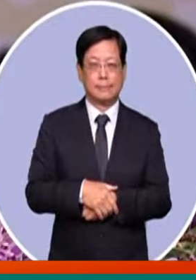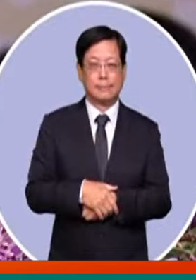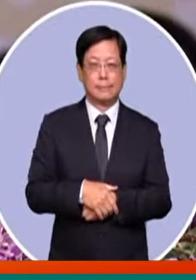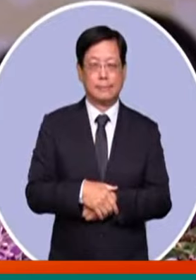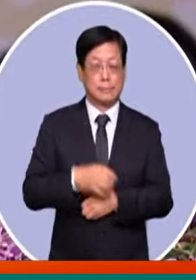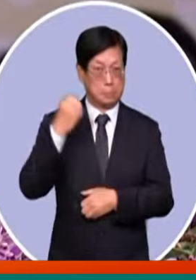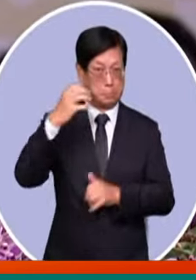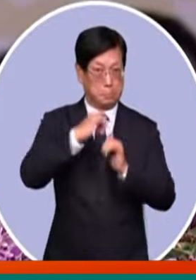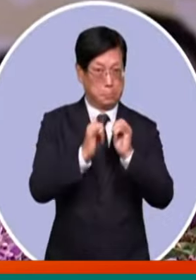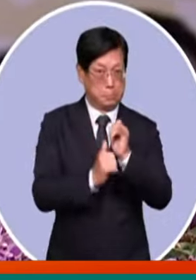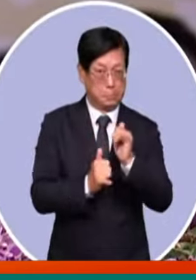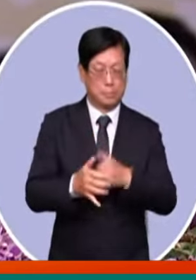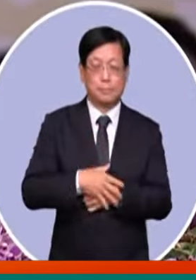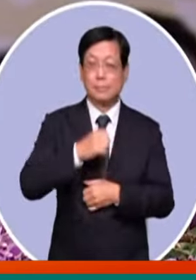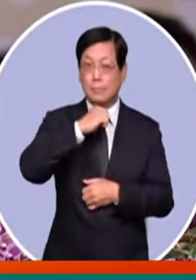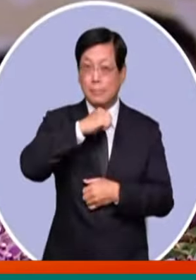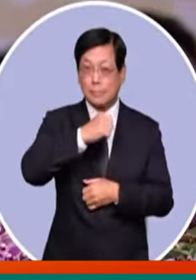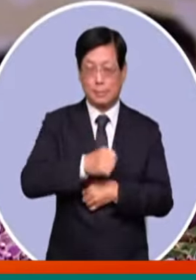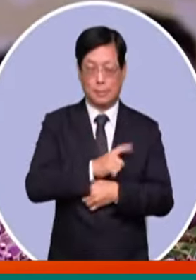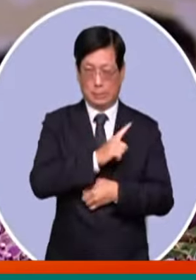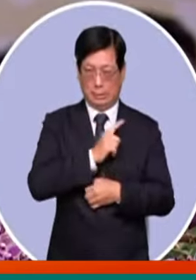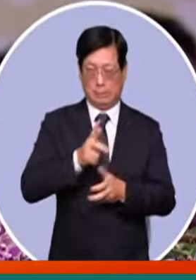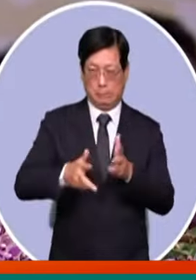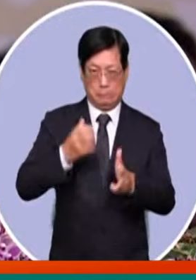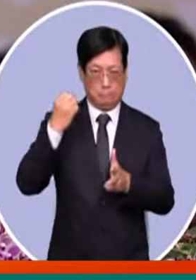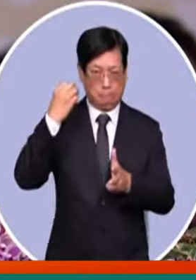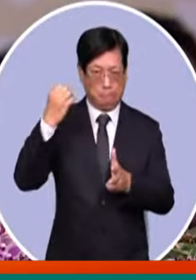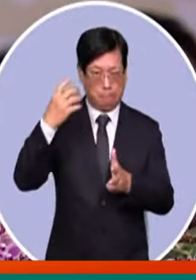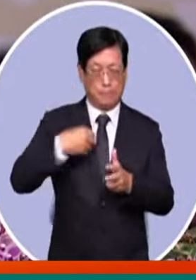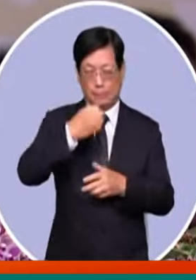新一代台湾制造的年轻人